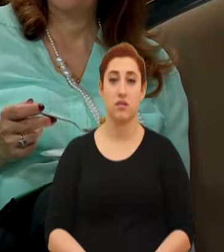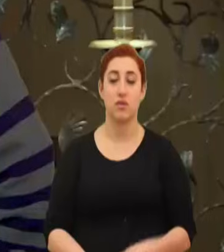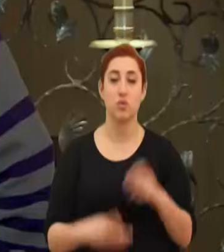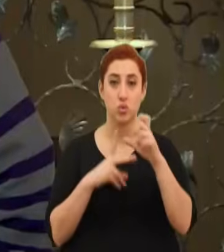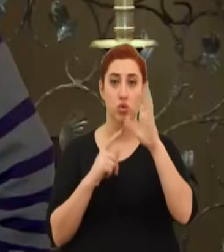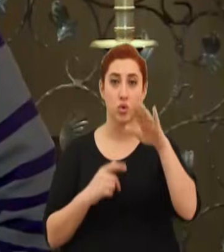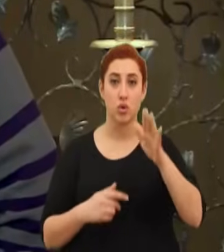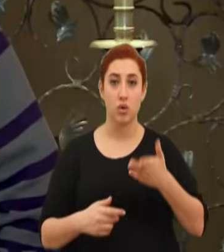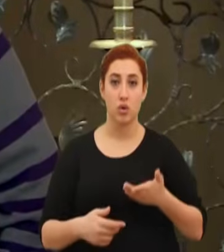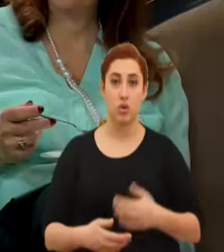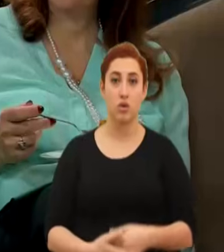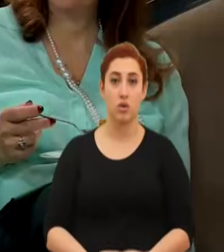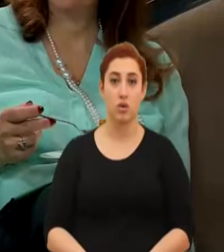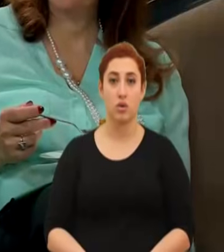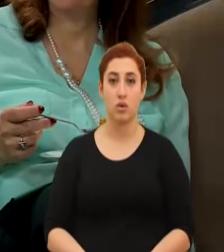Şükrü.